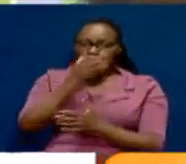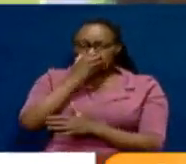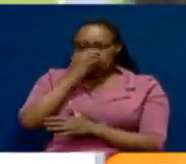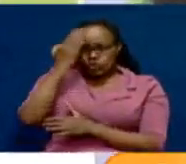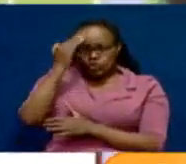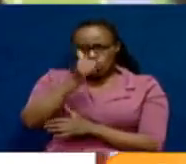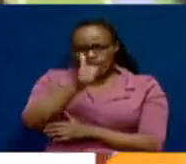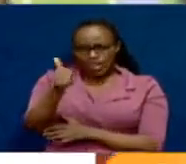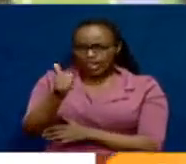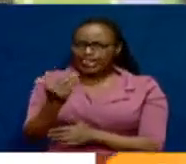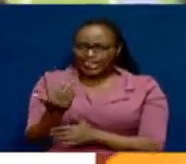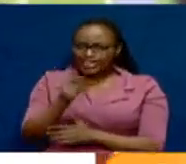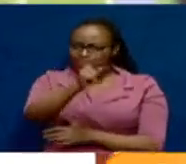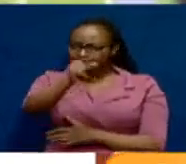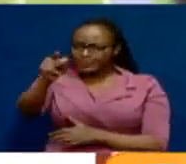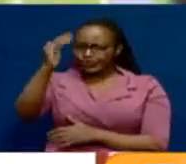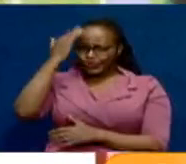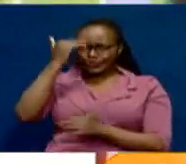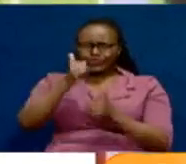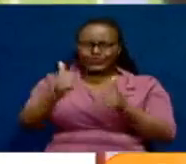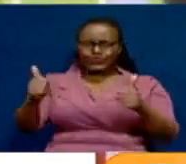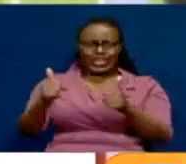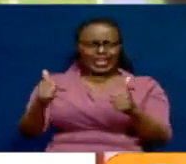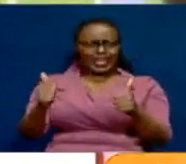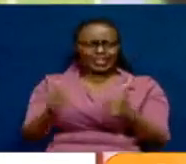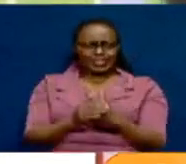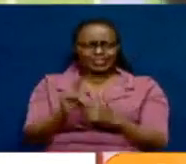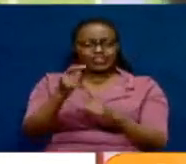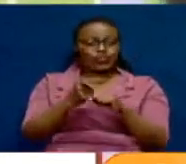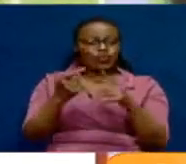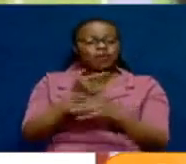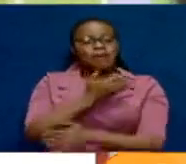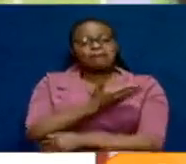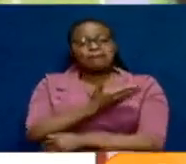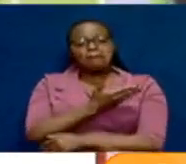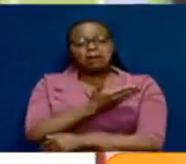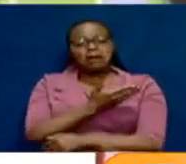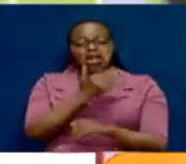mnamjua? Si mnamjua sana. Si yeye anatoka hapa.